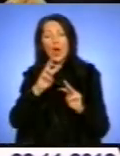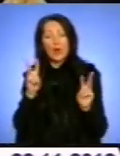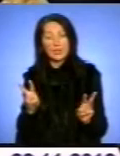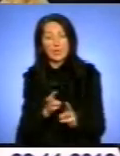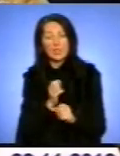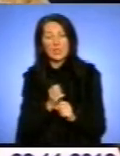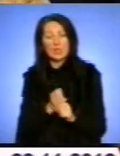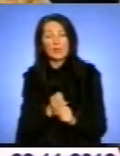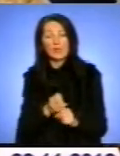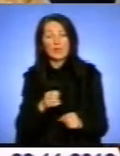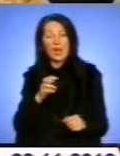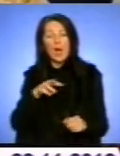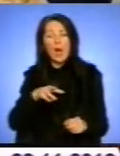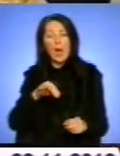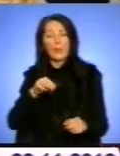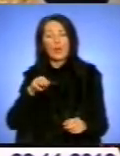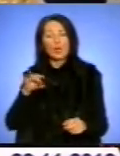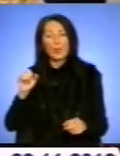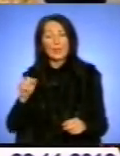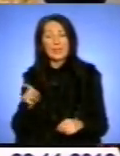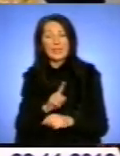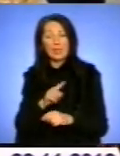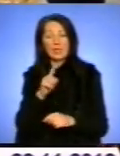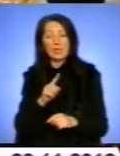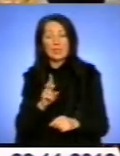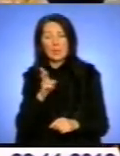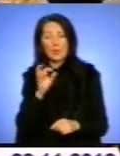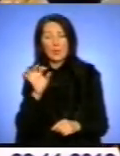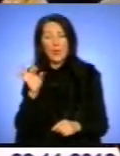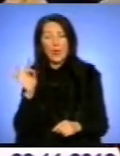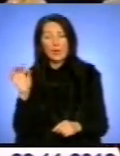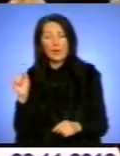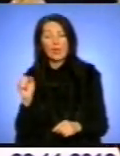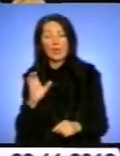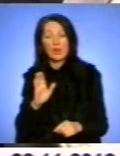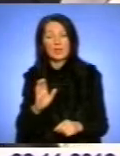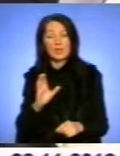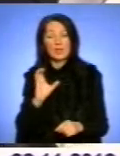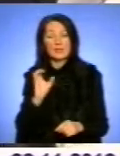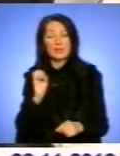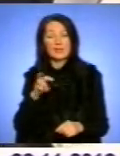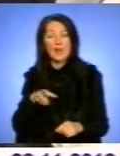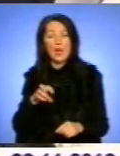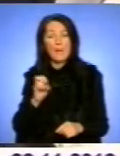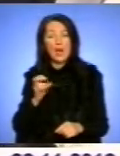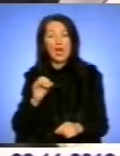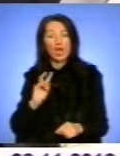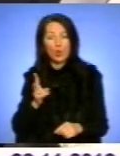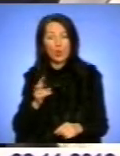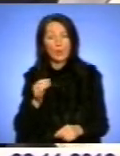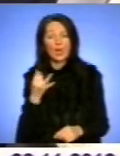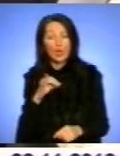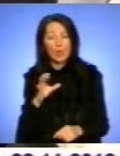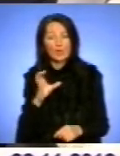та митрополит Тернопільсько-Зборівський Української греко-католицької церкви Василій Семенюк. Йосиф Сліпий,